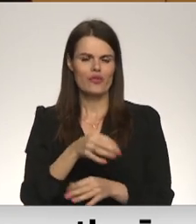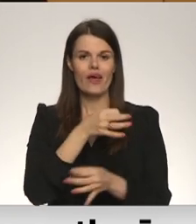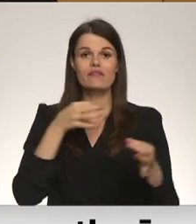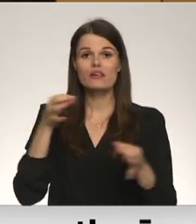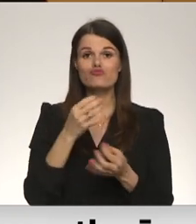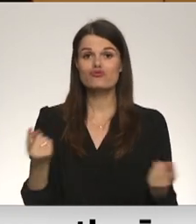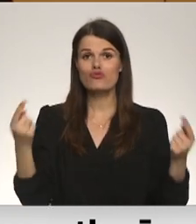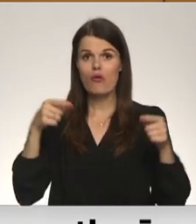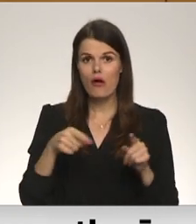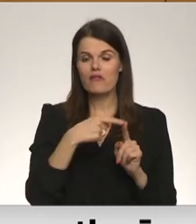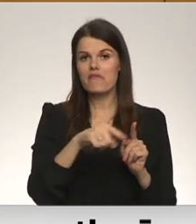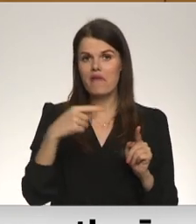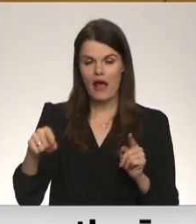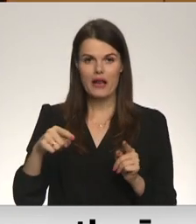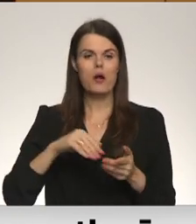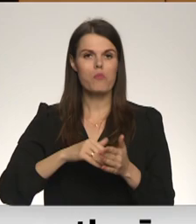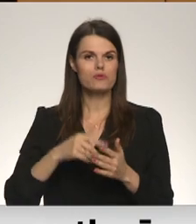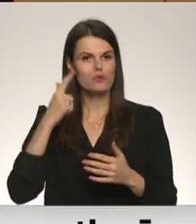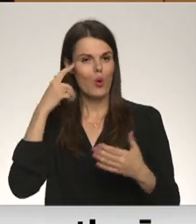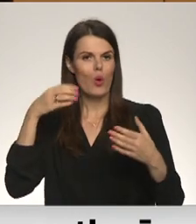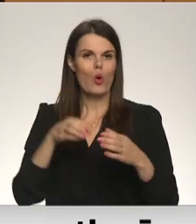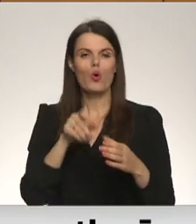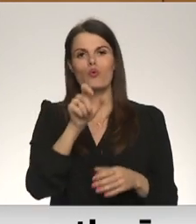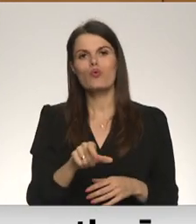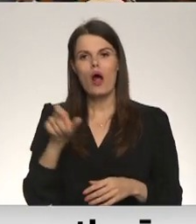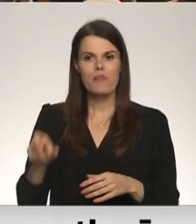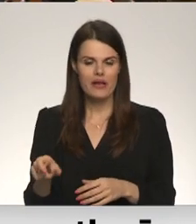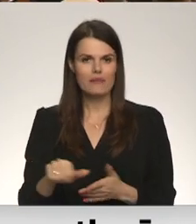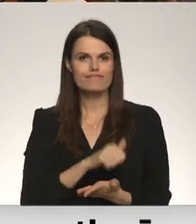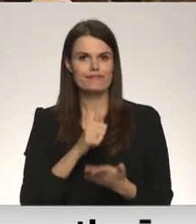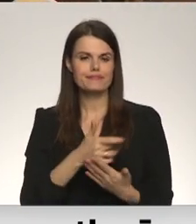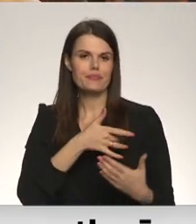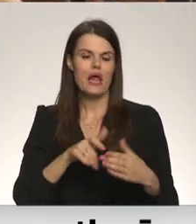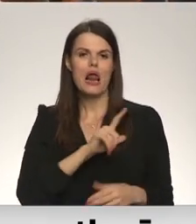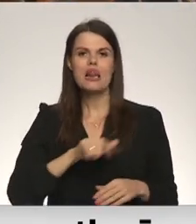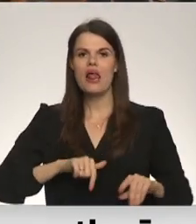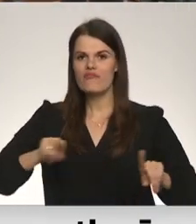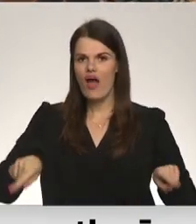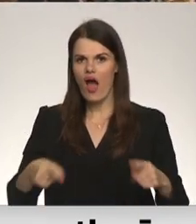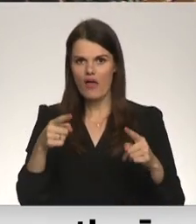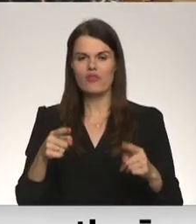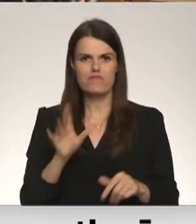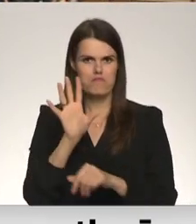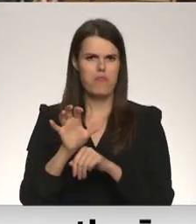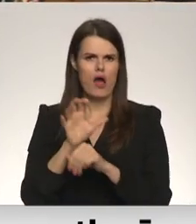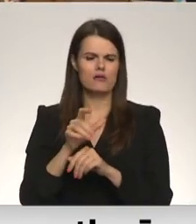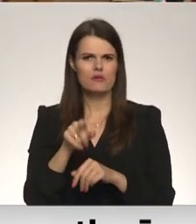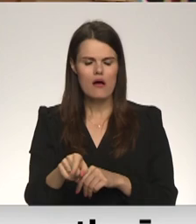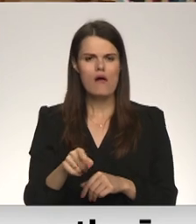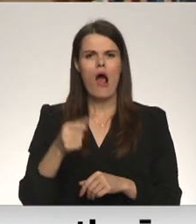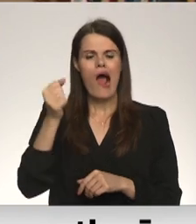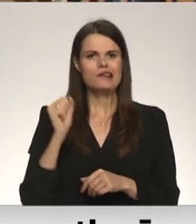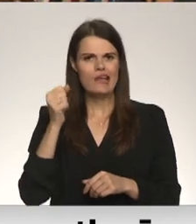laikā vairāki pozīcijas domnieki, ministra Artūra Tompleša pārstāvētai partijai Latvijas attīstībai, pārmeta azartspēļu